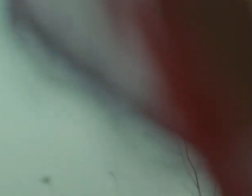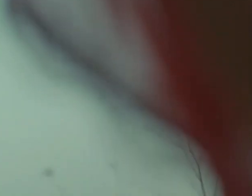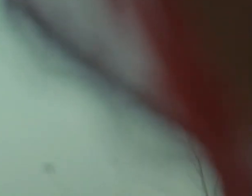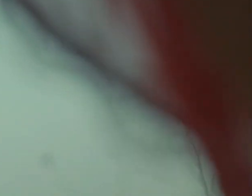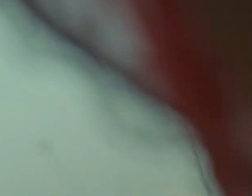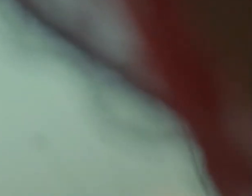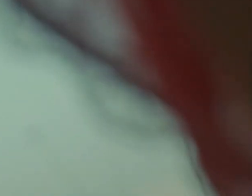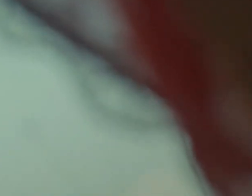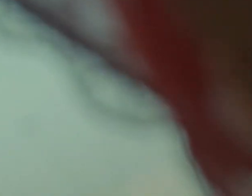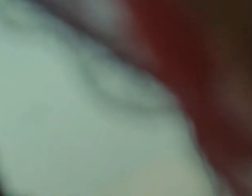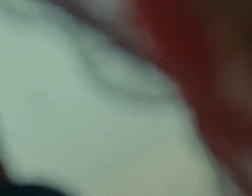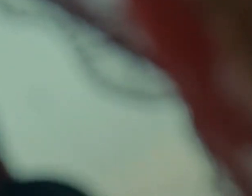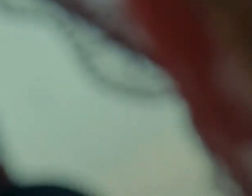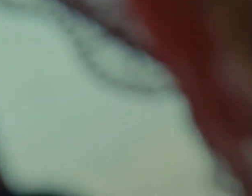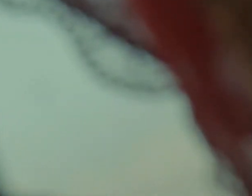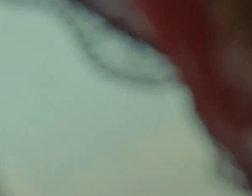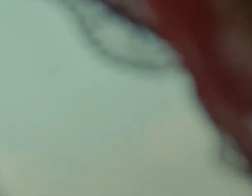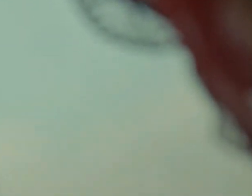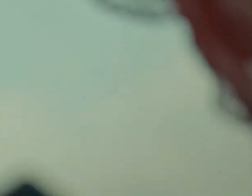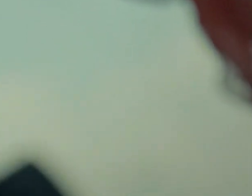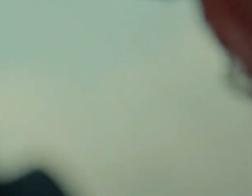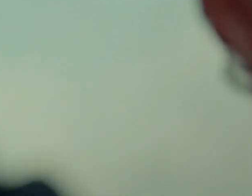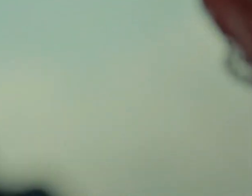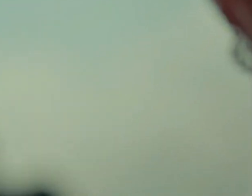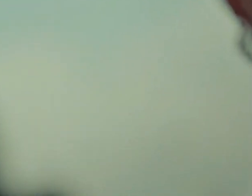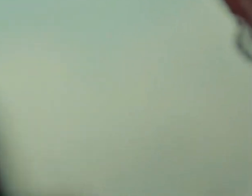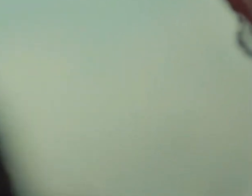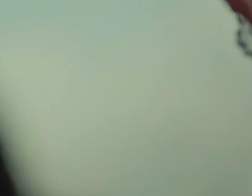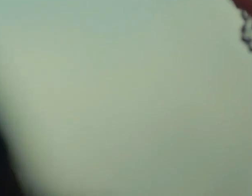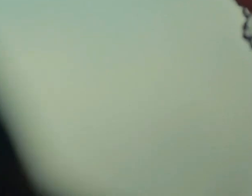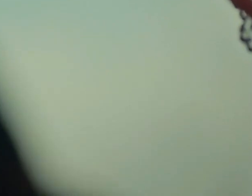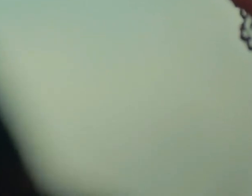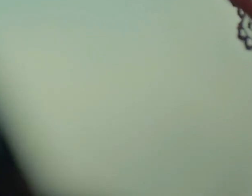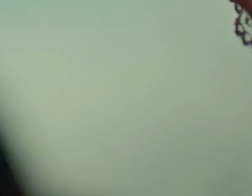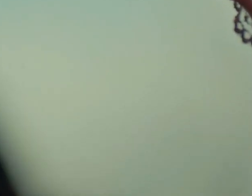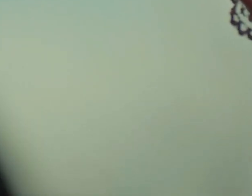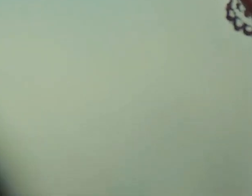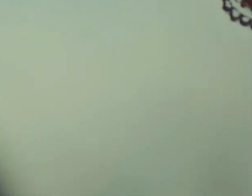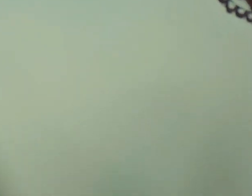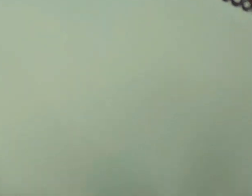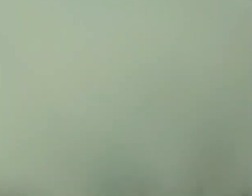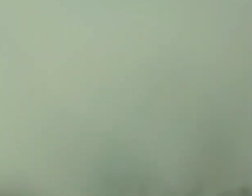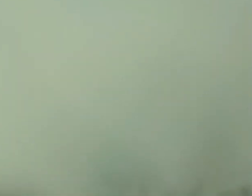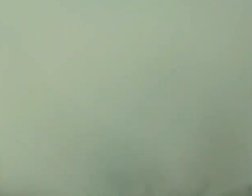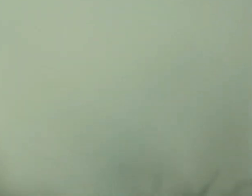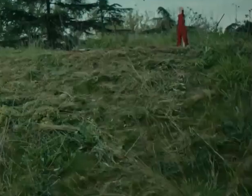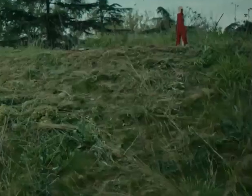Sırtını döndü. Mezardan yavaşça uzaklaşıyor. Gittikçe bulanıklaşırken kırmızı eşarp netleşti.